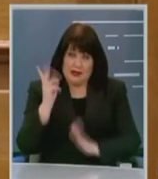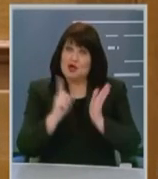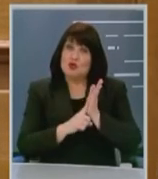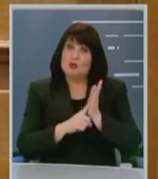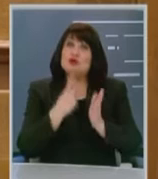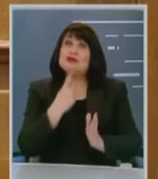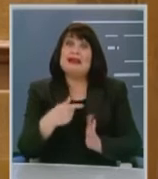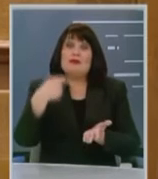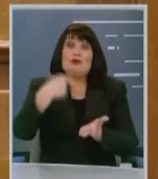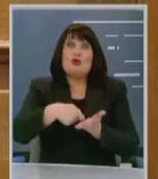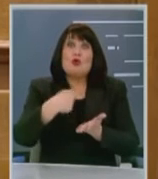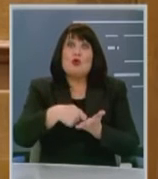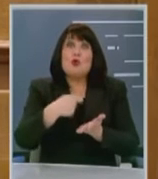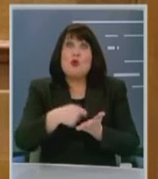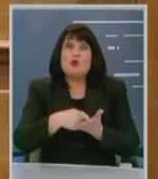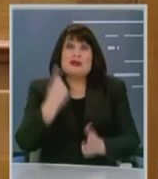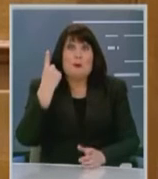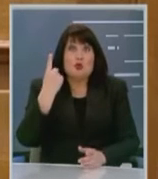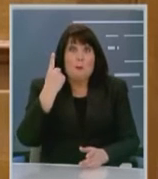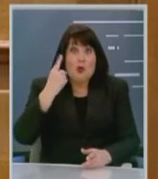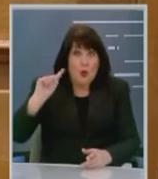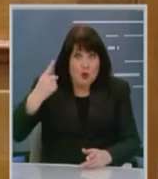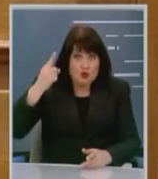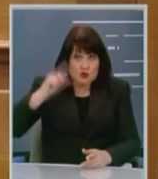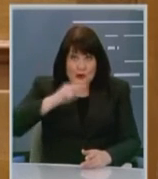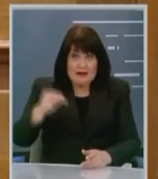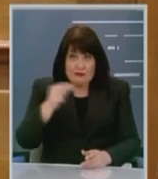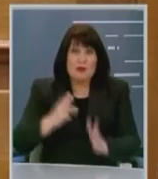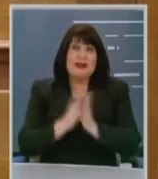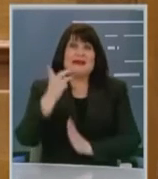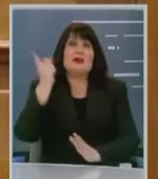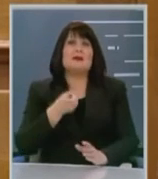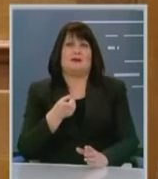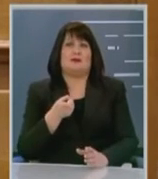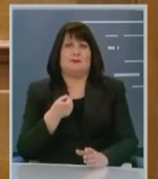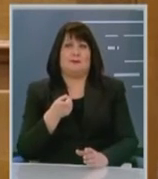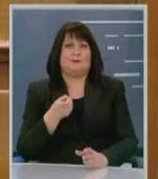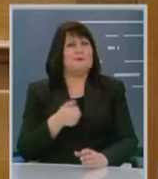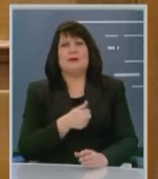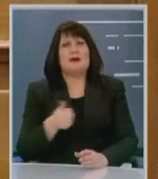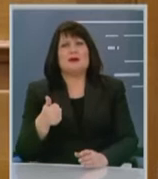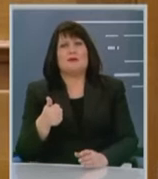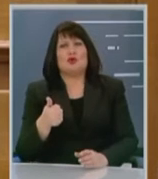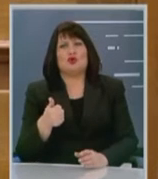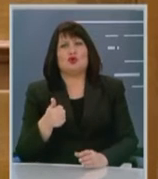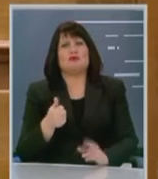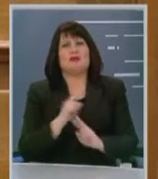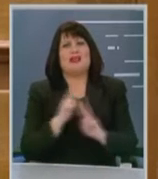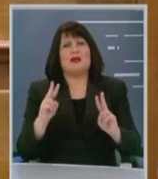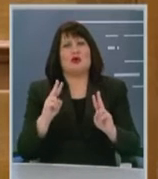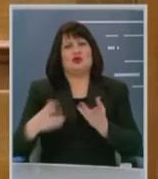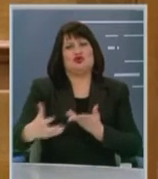που φορολογούσε από το πρώτο ευρώ με 13% όχι μόνο το καθαρό εισόδημα των